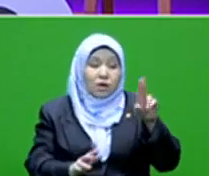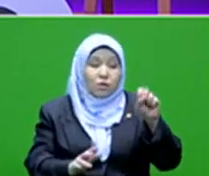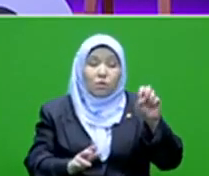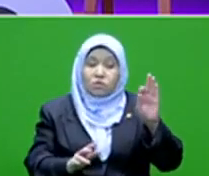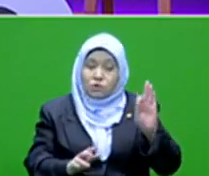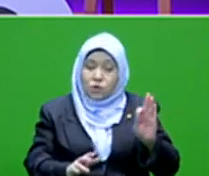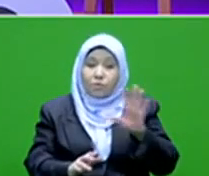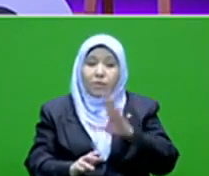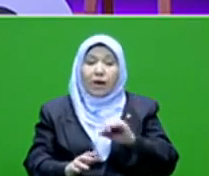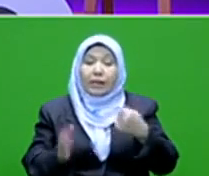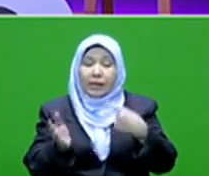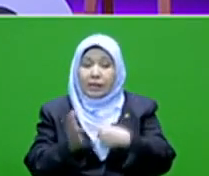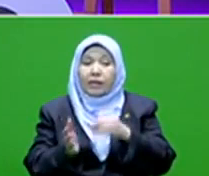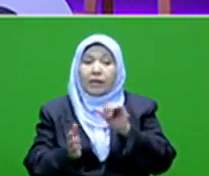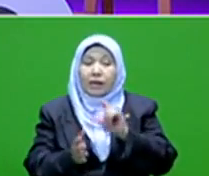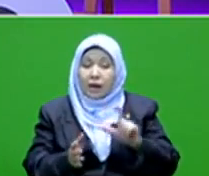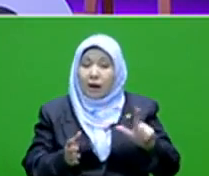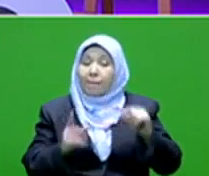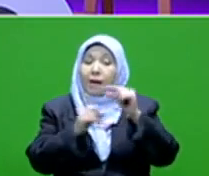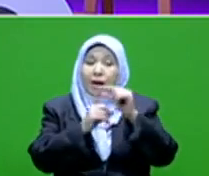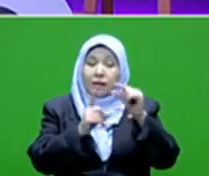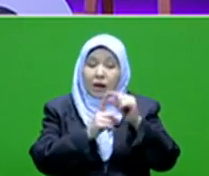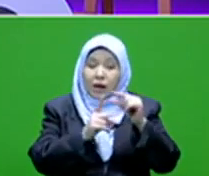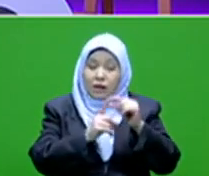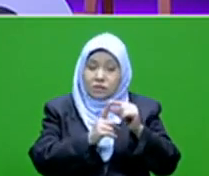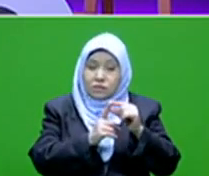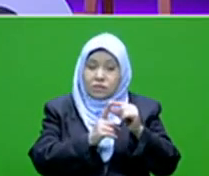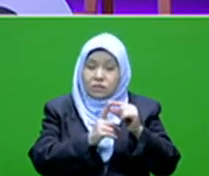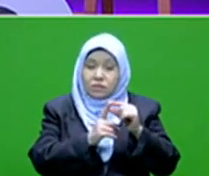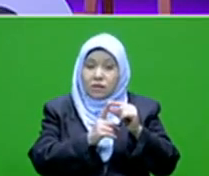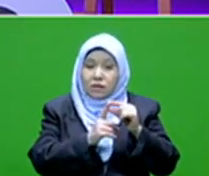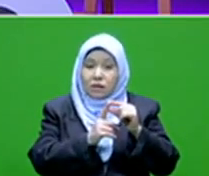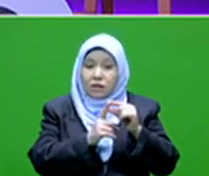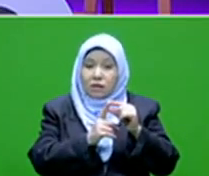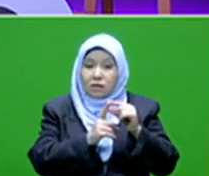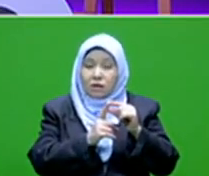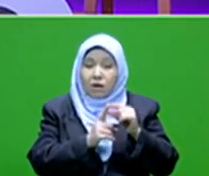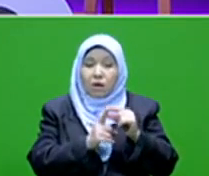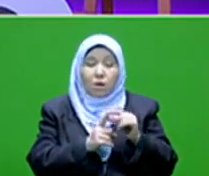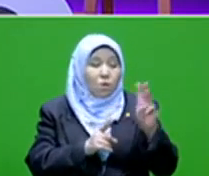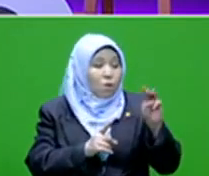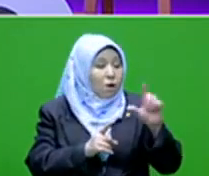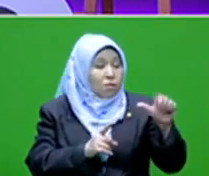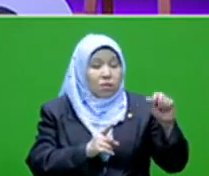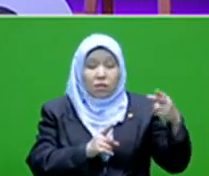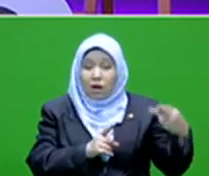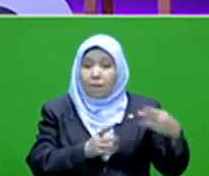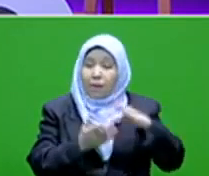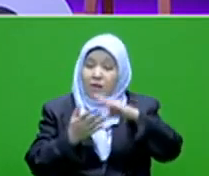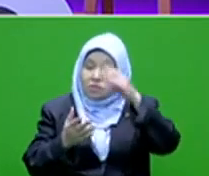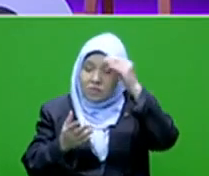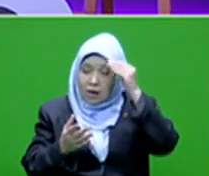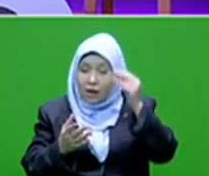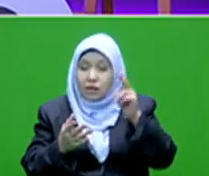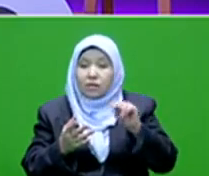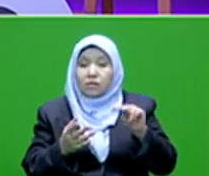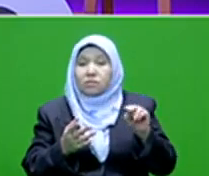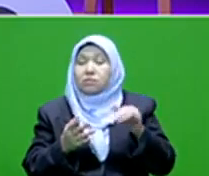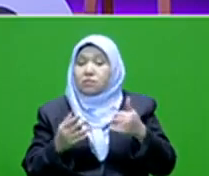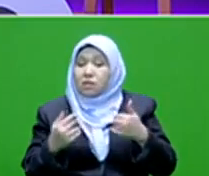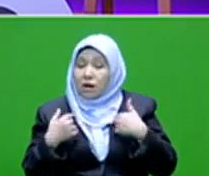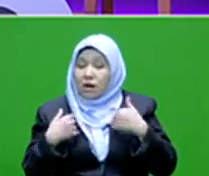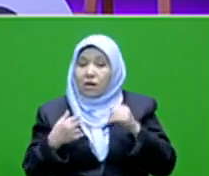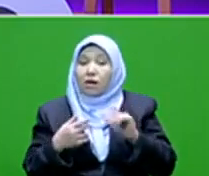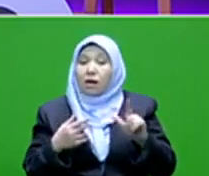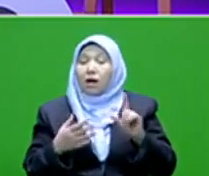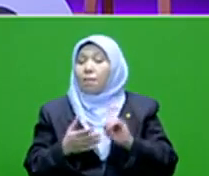Dan inilah perkataannya fallahu khairun hafiza. Pelajarannya ialah apa